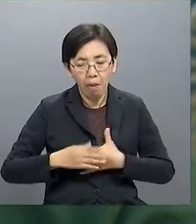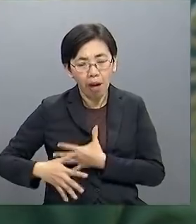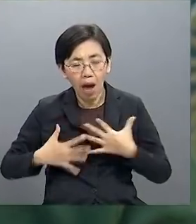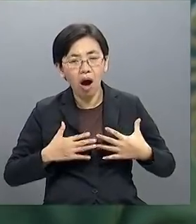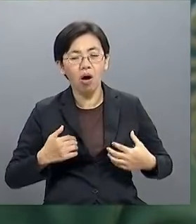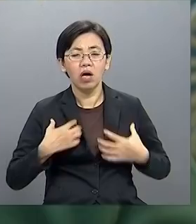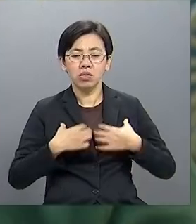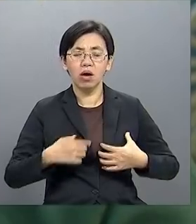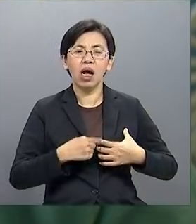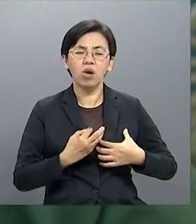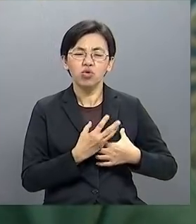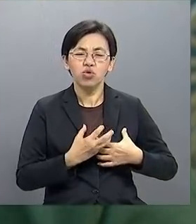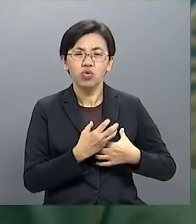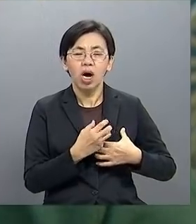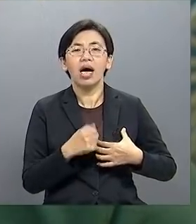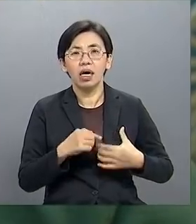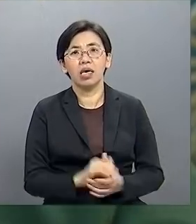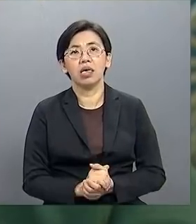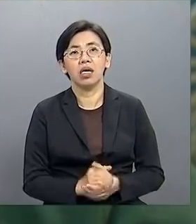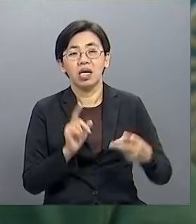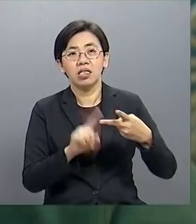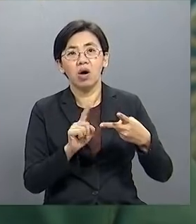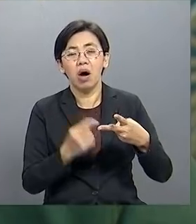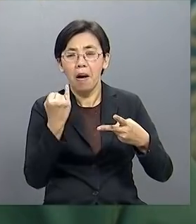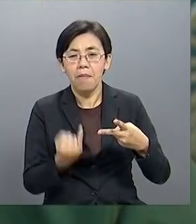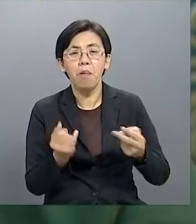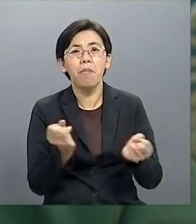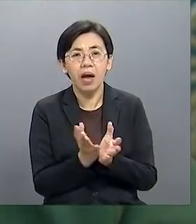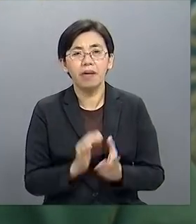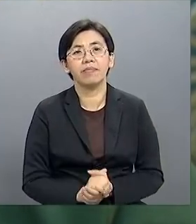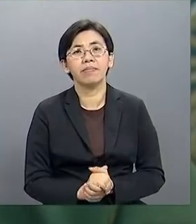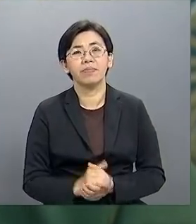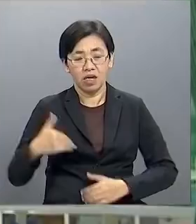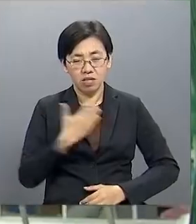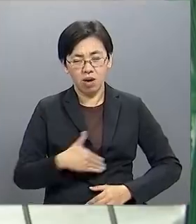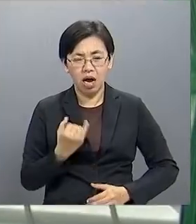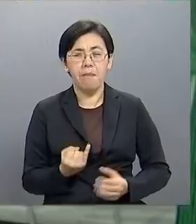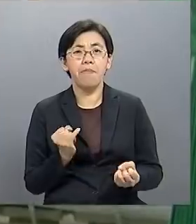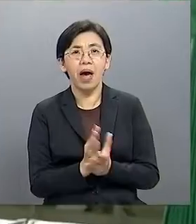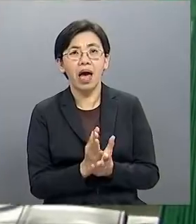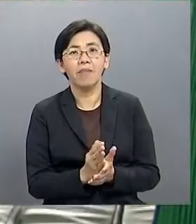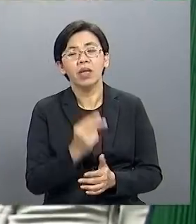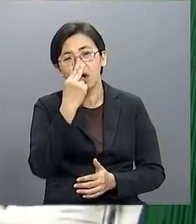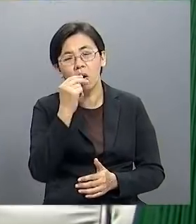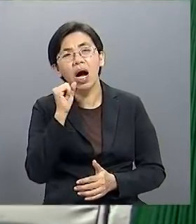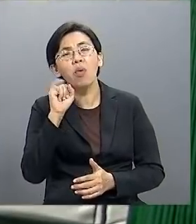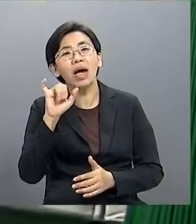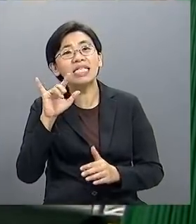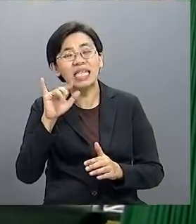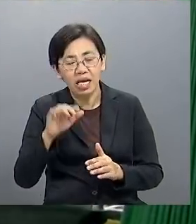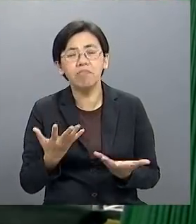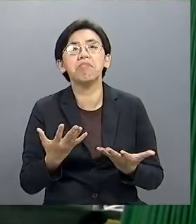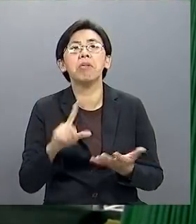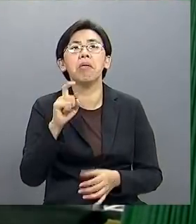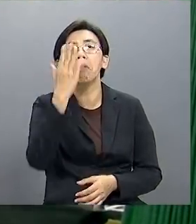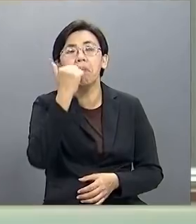กับพวกที่มีภูมิแพ้ภูมิเพี้ยนอันนี้ไม่ต้องโควิดก็ได้ไข้หวัดใหญ่ก็ตายก็เพราะว่าเขาอาจจะมีภูมิแพ้